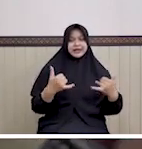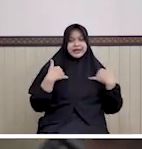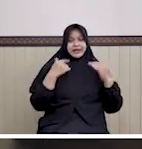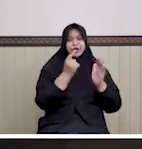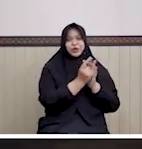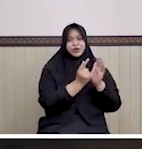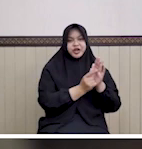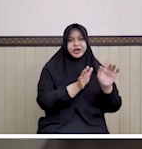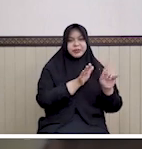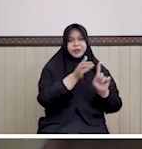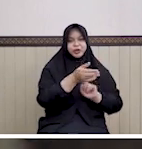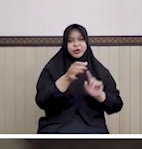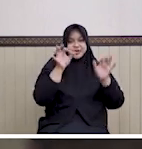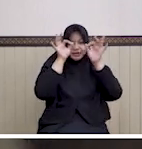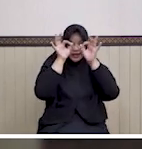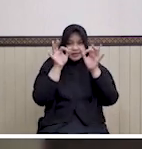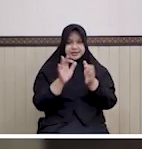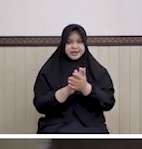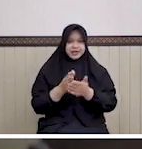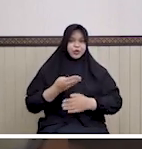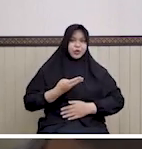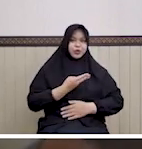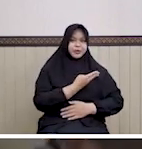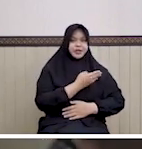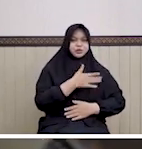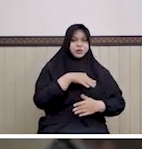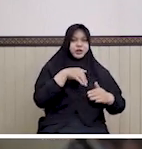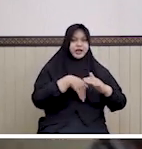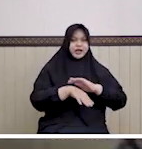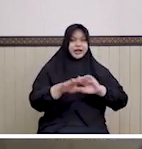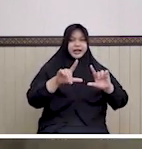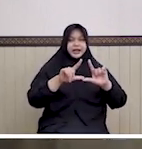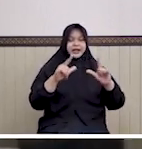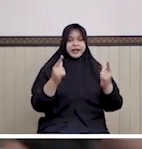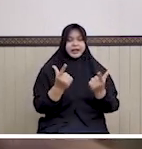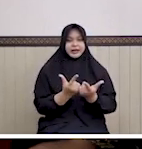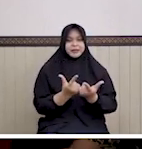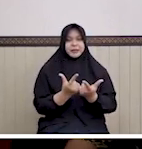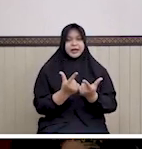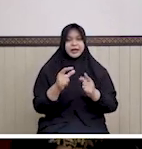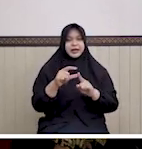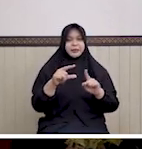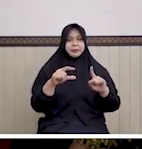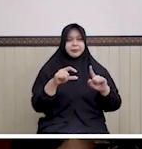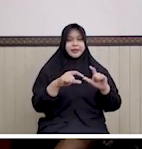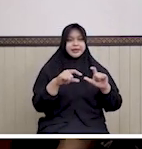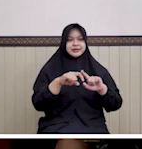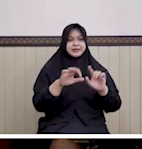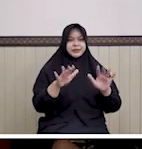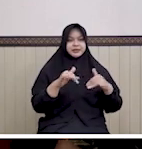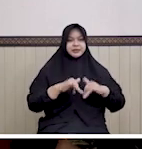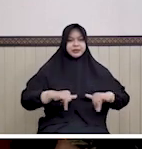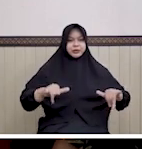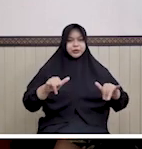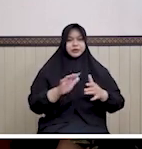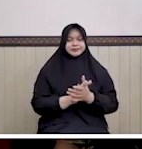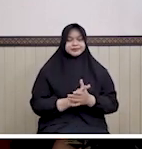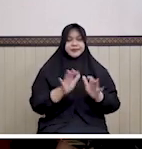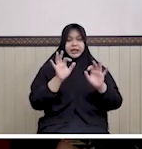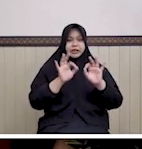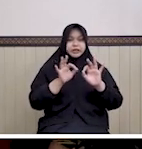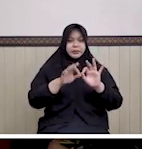dan korban ya yang kemudian lahirlah juga Lembaga lpsk ini nah bersama kitab sudah hadir